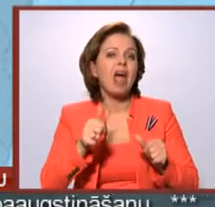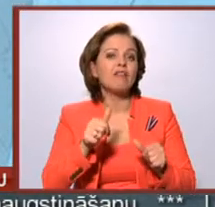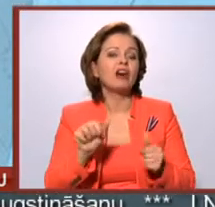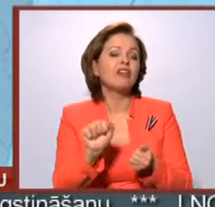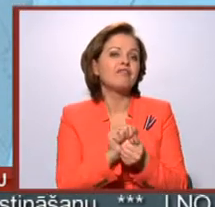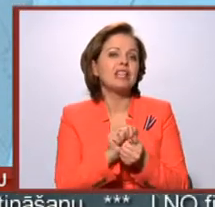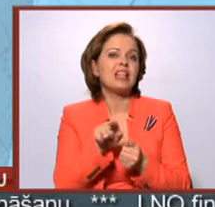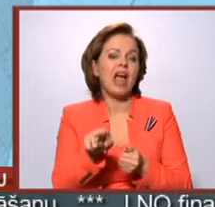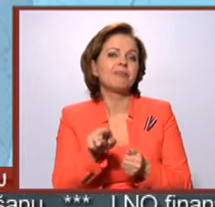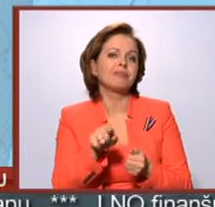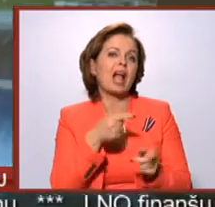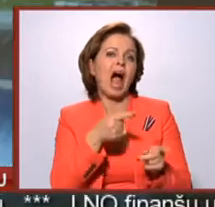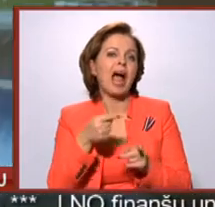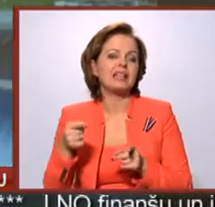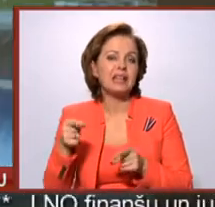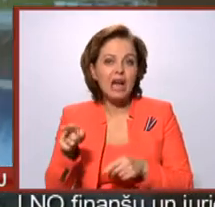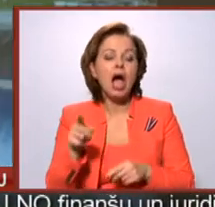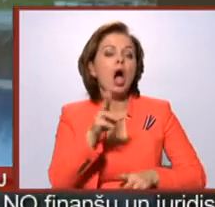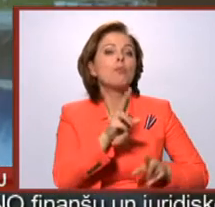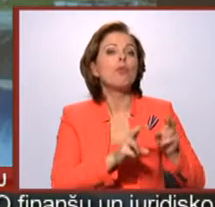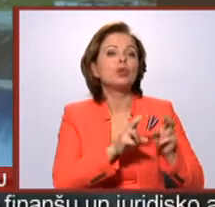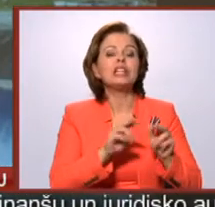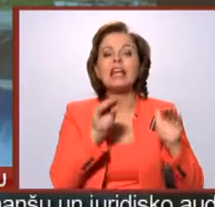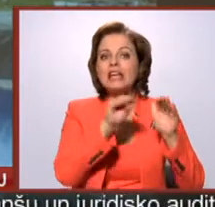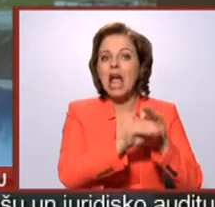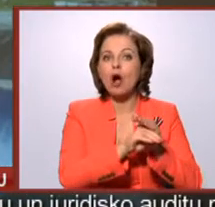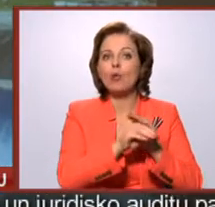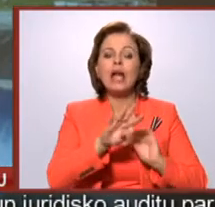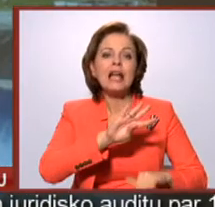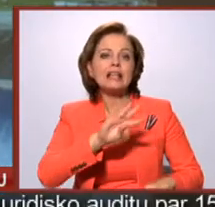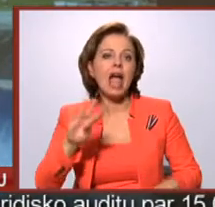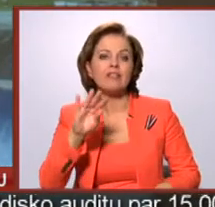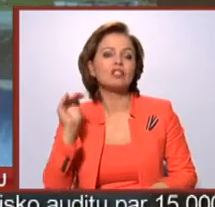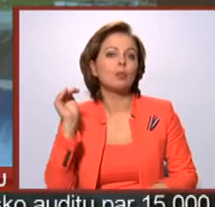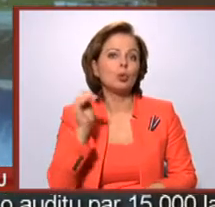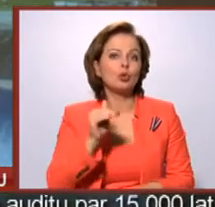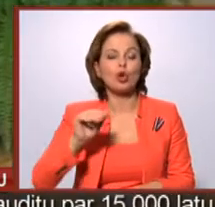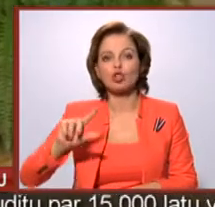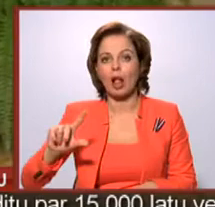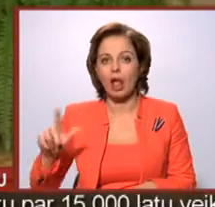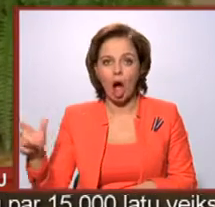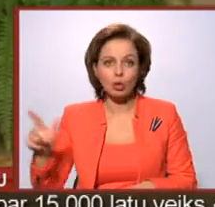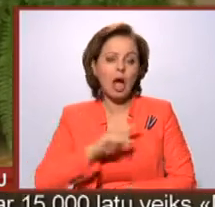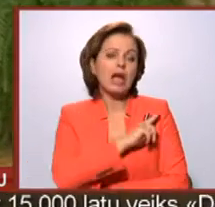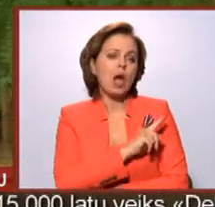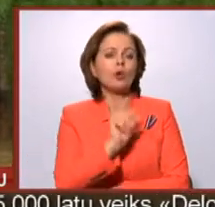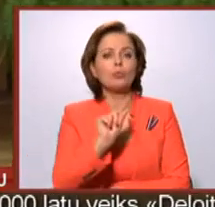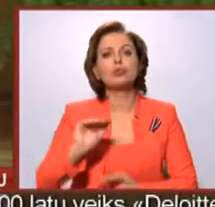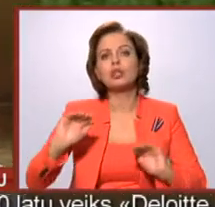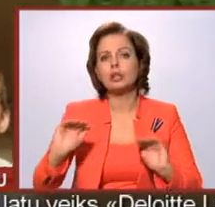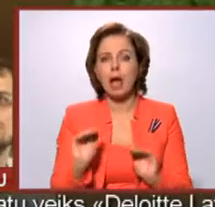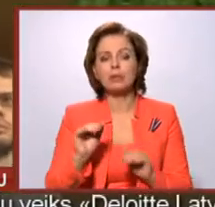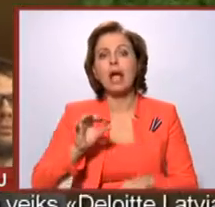baktērijas. Koģenerācijas stacijas būvniecībā paredzēts ieguldīt 900 000 latu. Tas jauda būs neliela. Peļņas